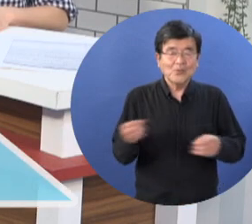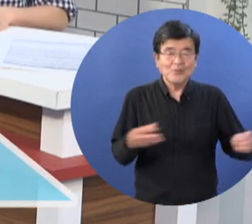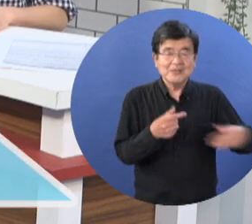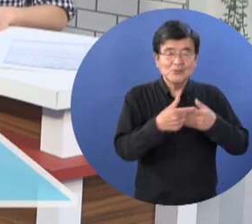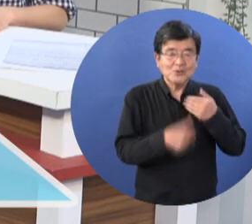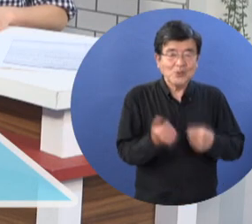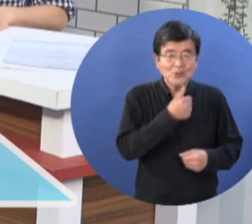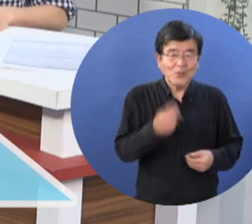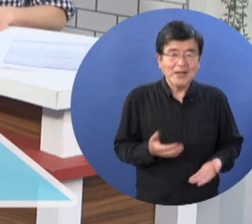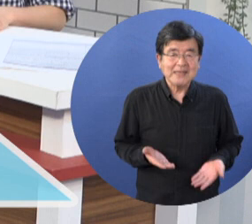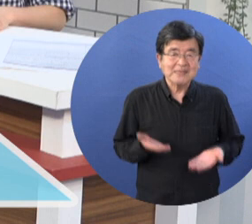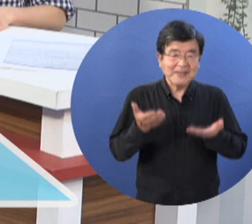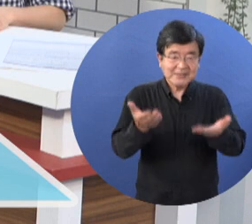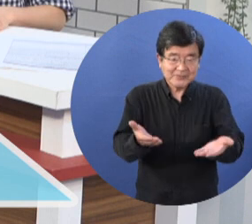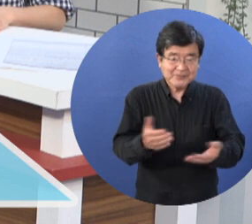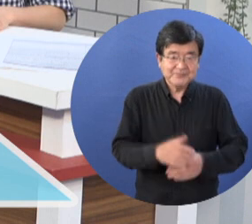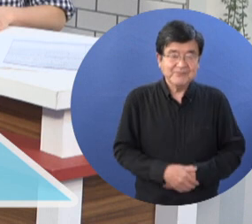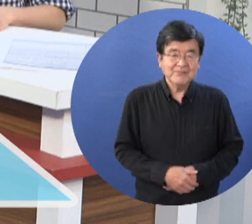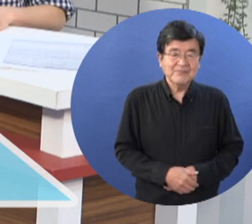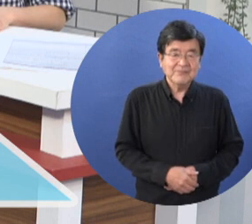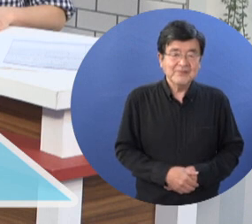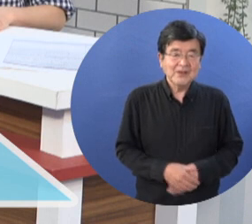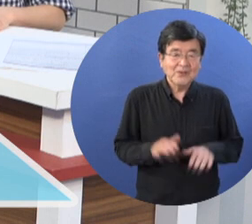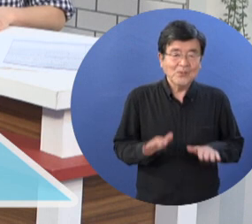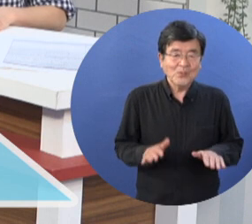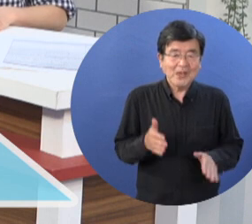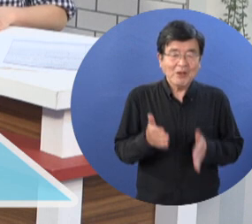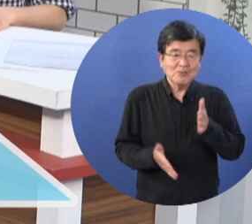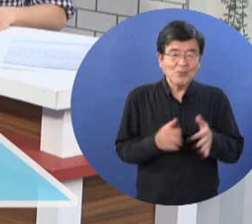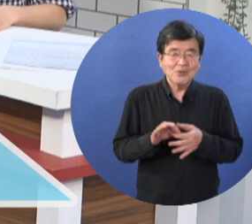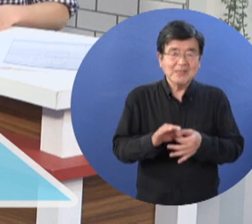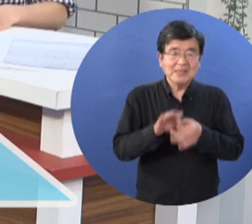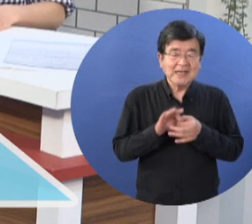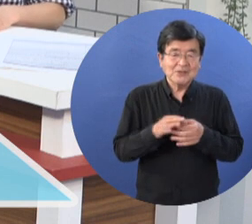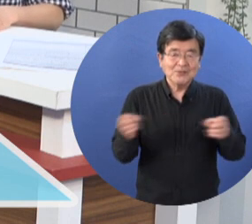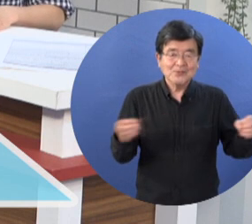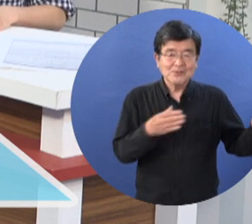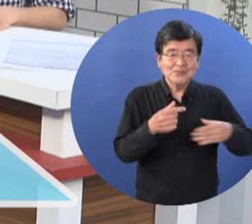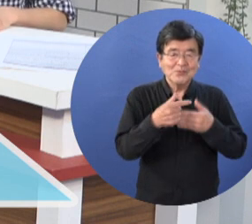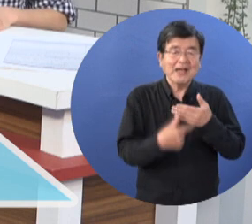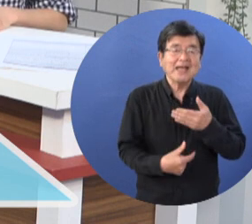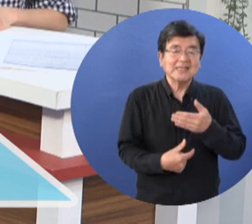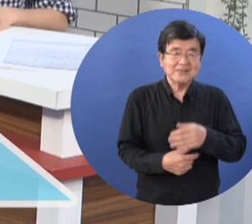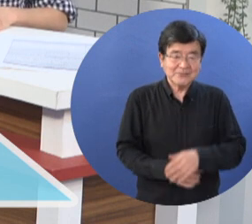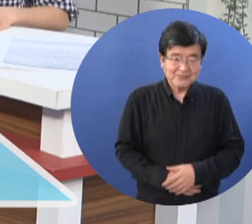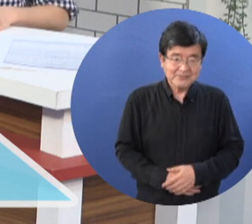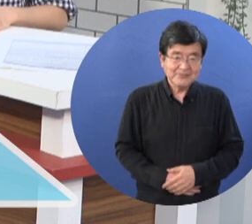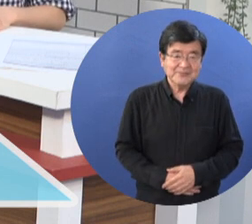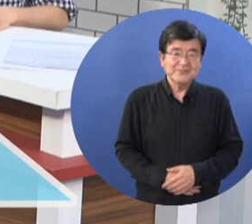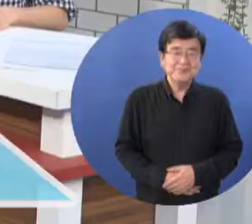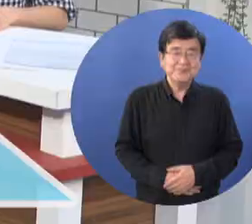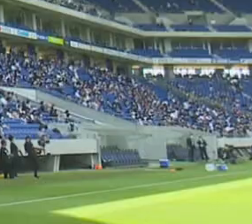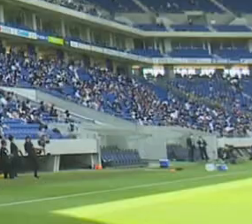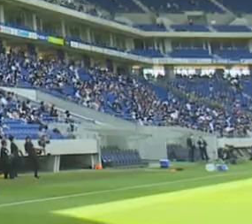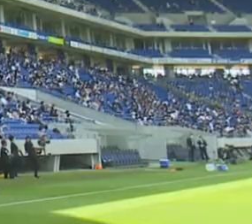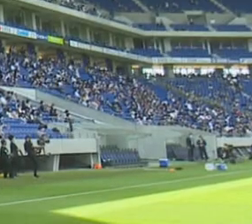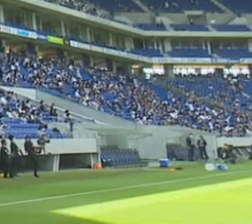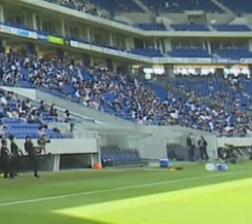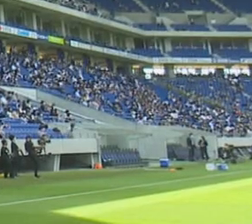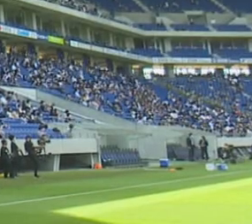続いては市内で行われた出来事などをご紹介する吹田のトピックスです。 今回はスポーツに関する話題です。